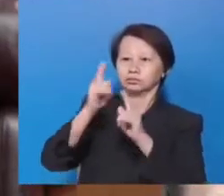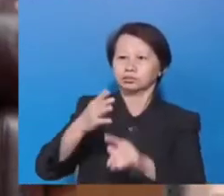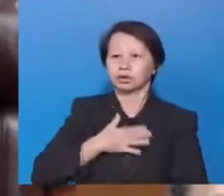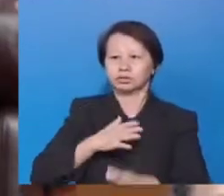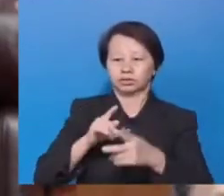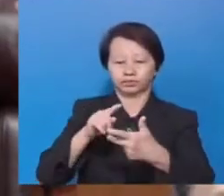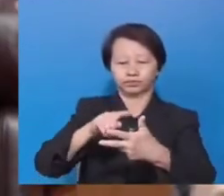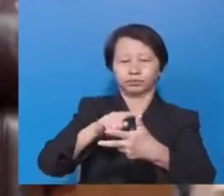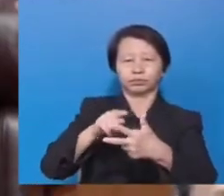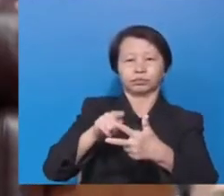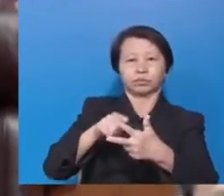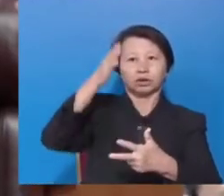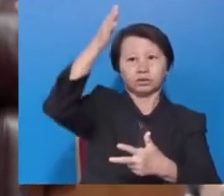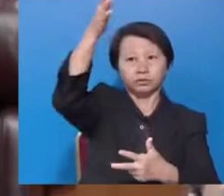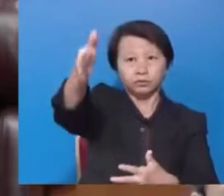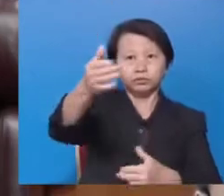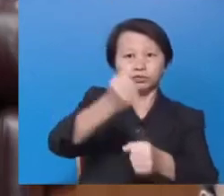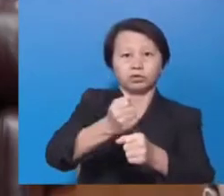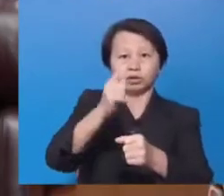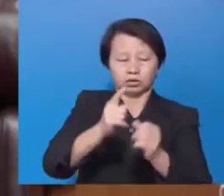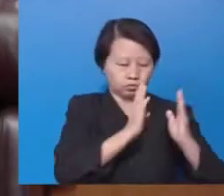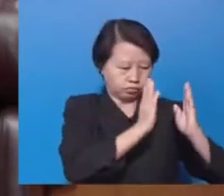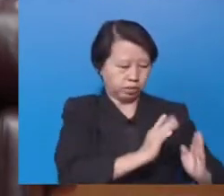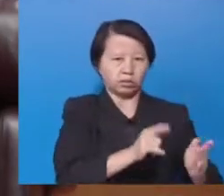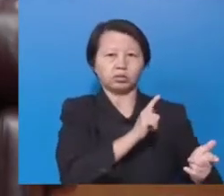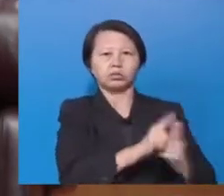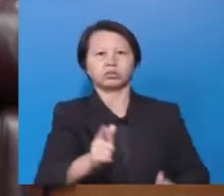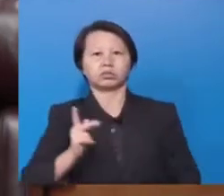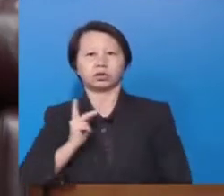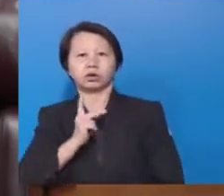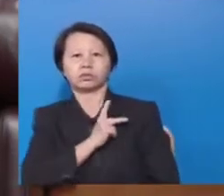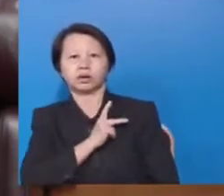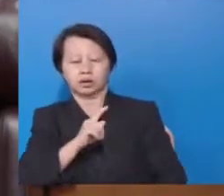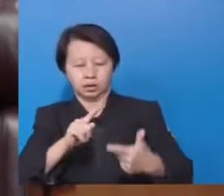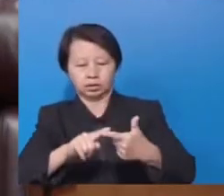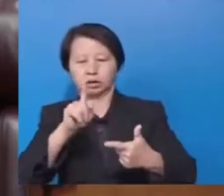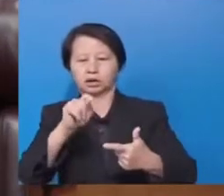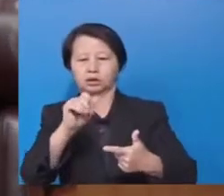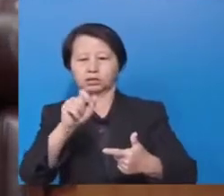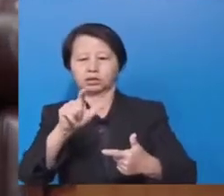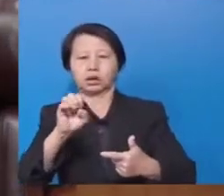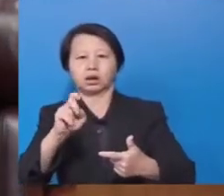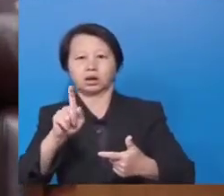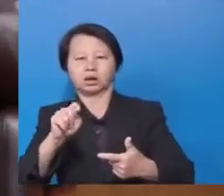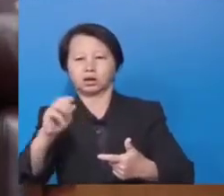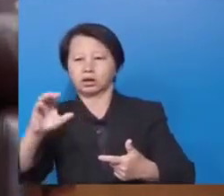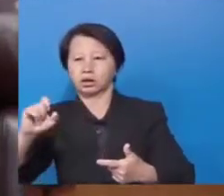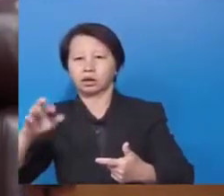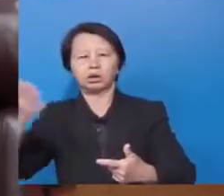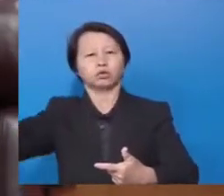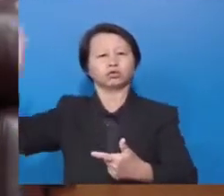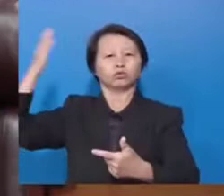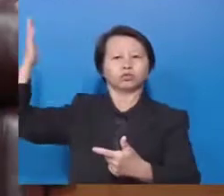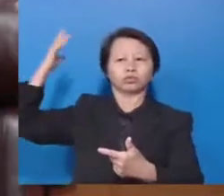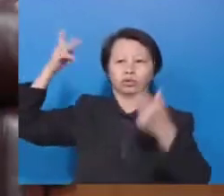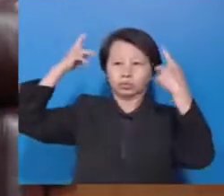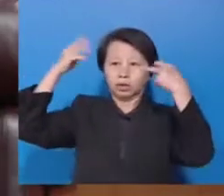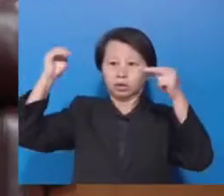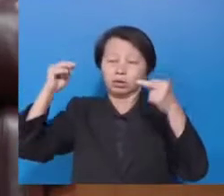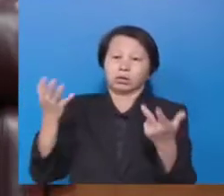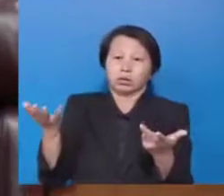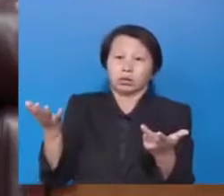macam Sutejo oleh satu badan yang diluluskan oleh kabinet Begitu juga dengan telengkup damai pada zaman pernah menteri yang